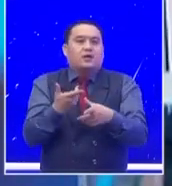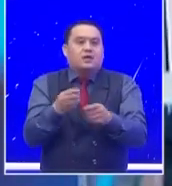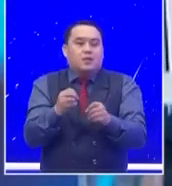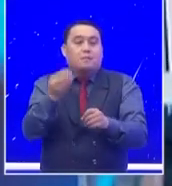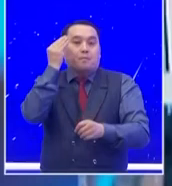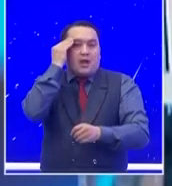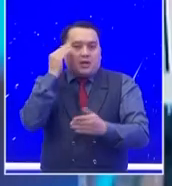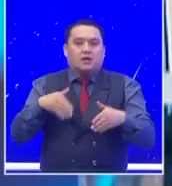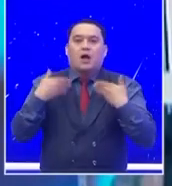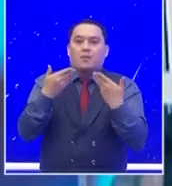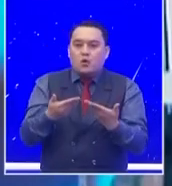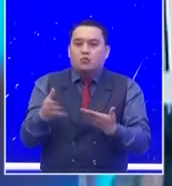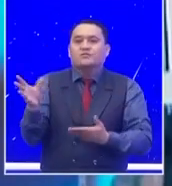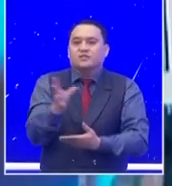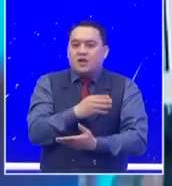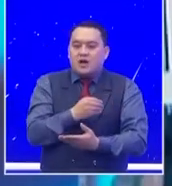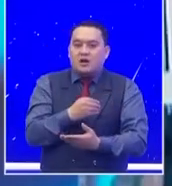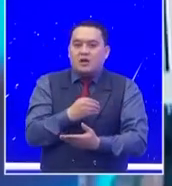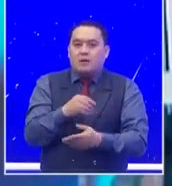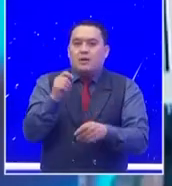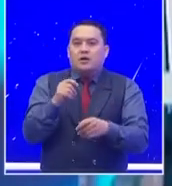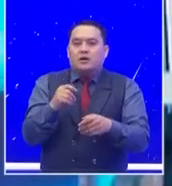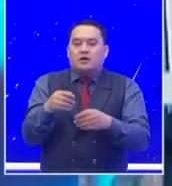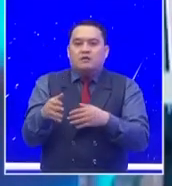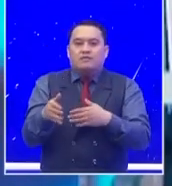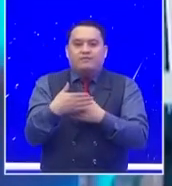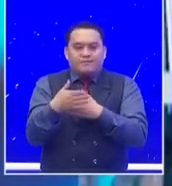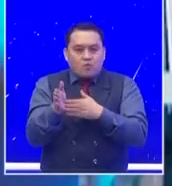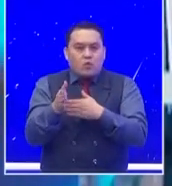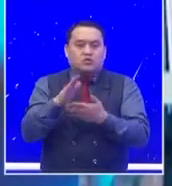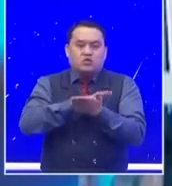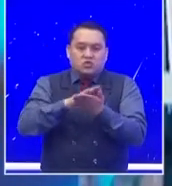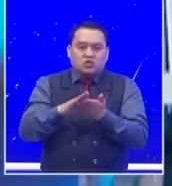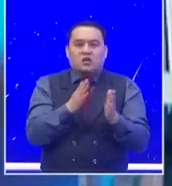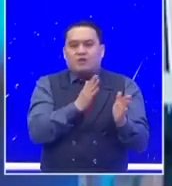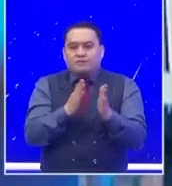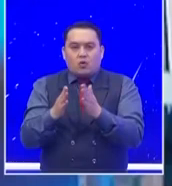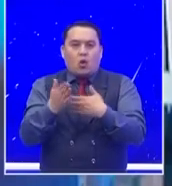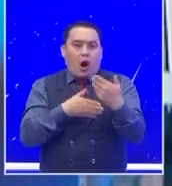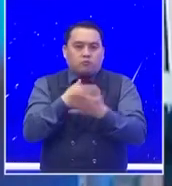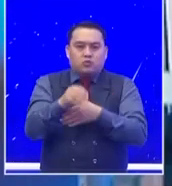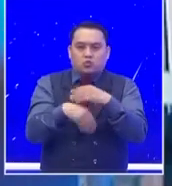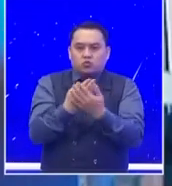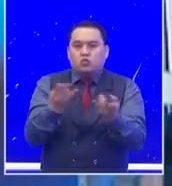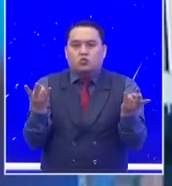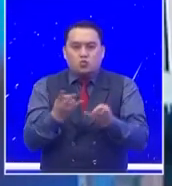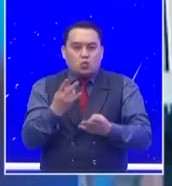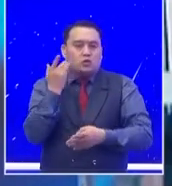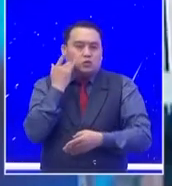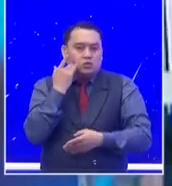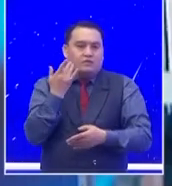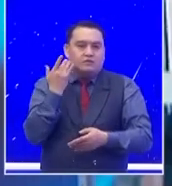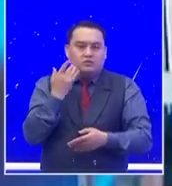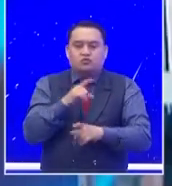рекомендуются в общем для всех это частое проветривание это соблюдение гигиены эта обработка руб мы рекомендовали это и